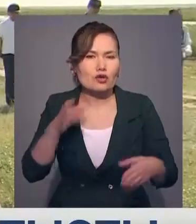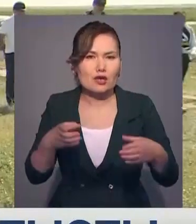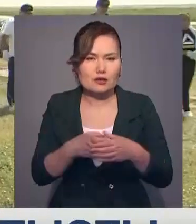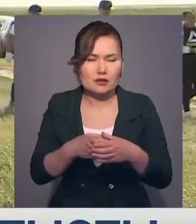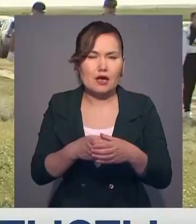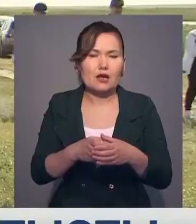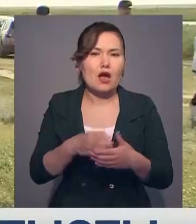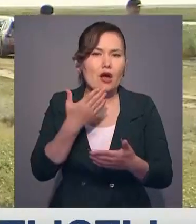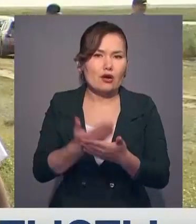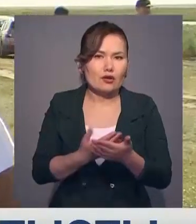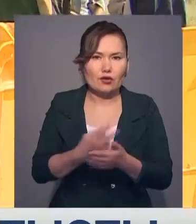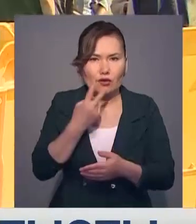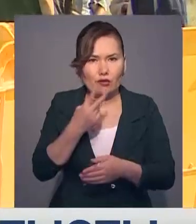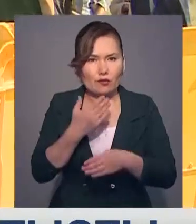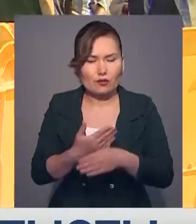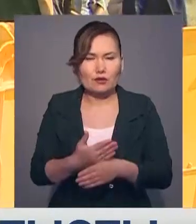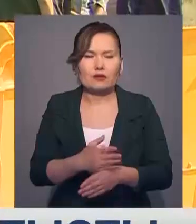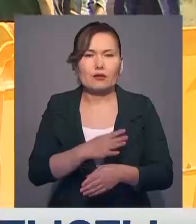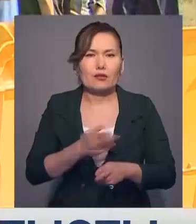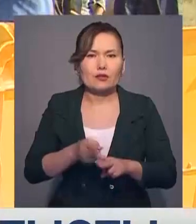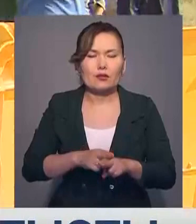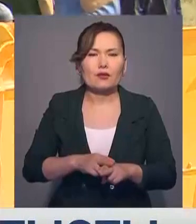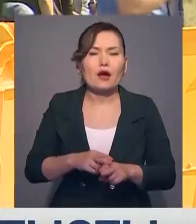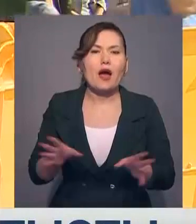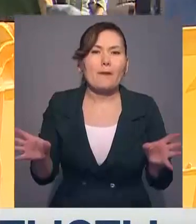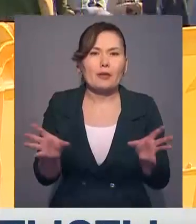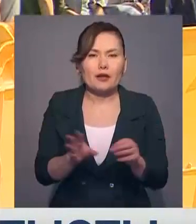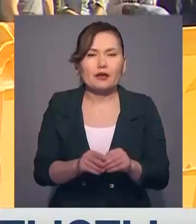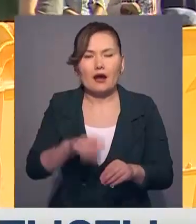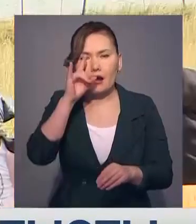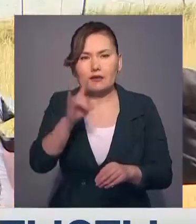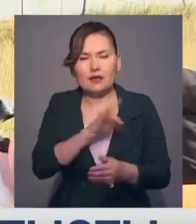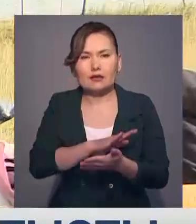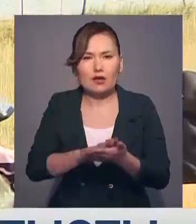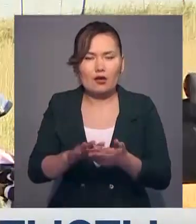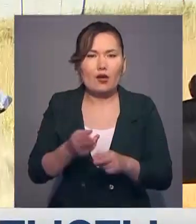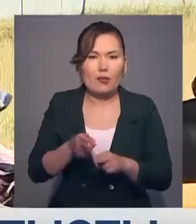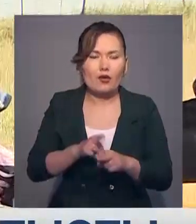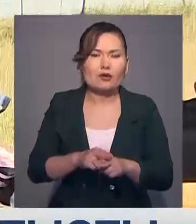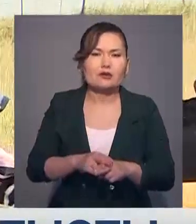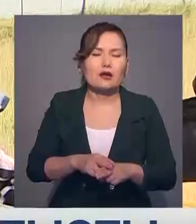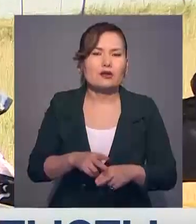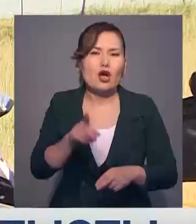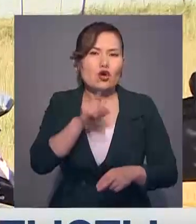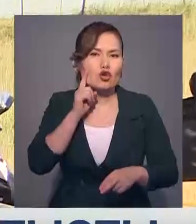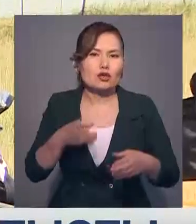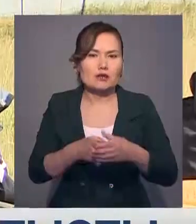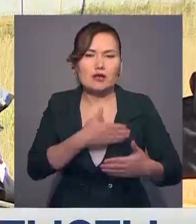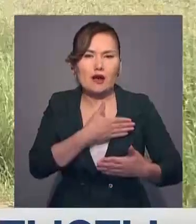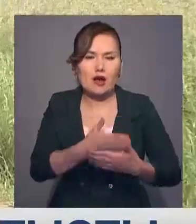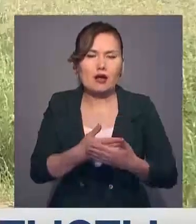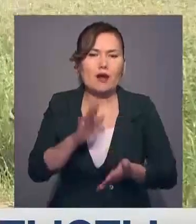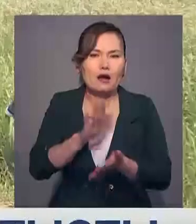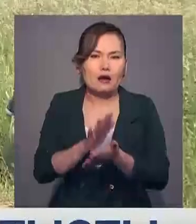санасын дамытып жатыр деп айтуға болады. Бірге таза Қазақстан акциясы аясында жиналған қоқыстар арнайы жәшіктерге сұрыпталды. Қайта